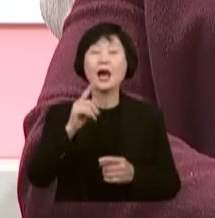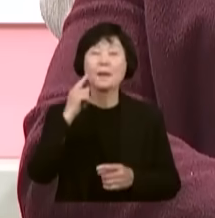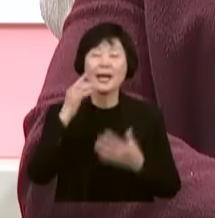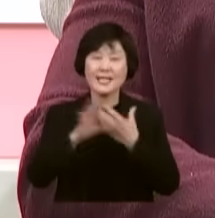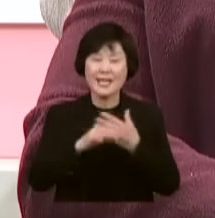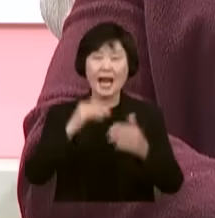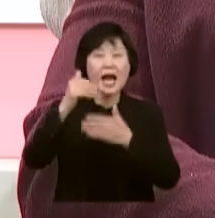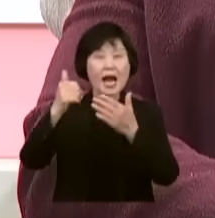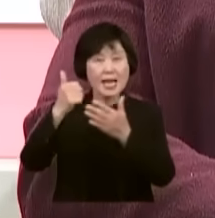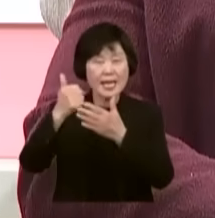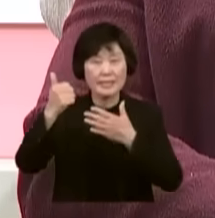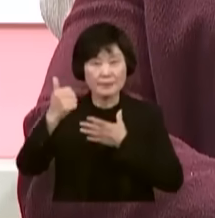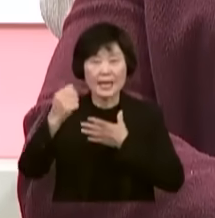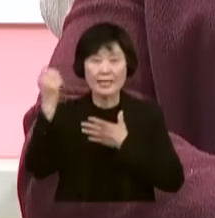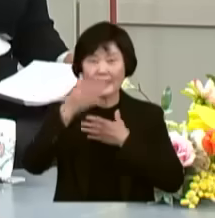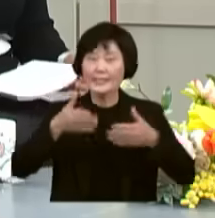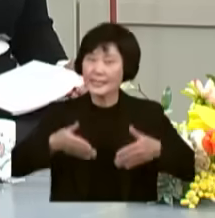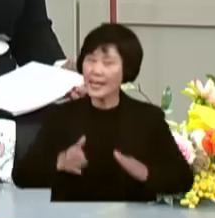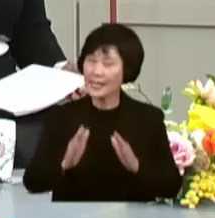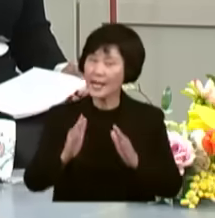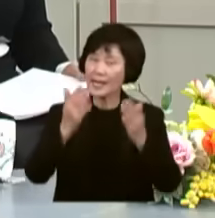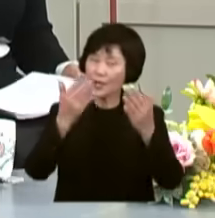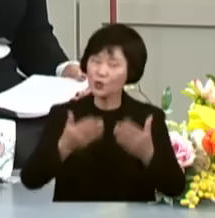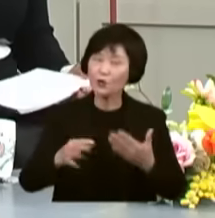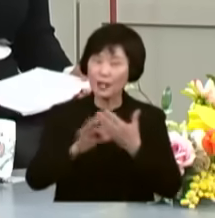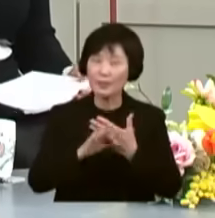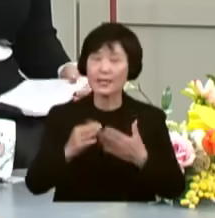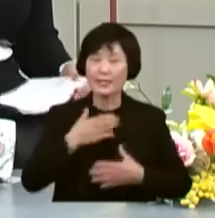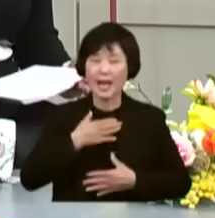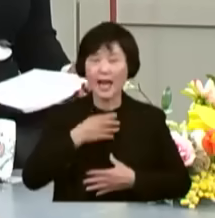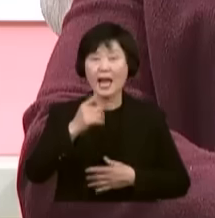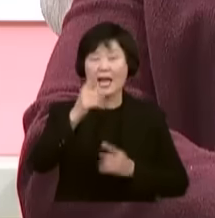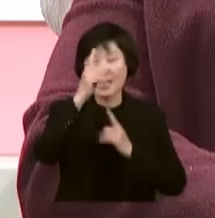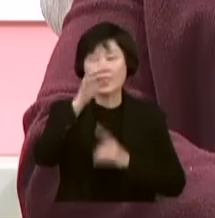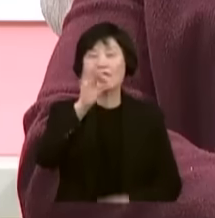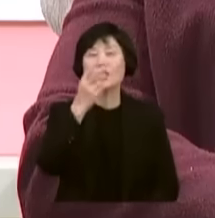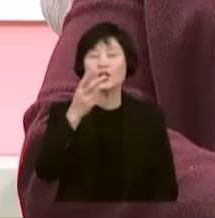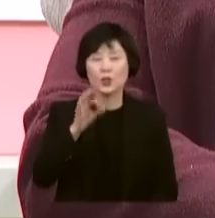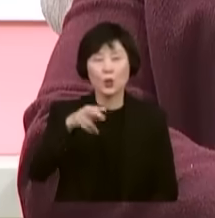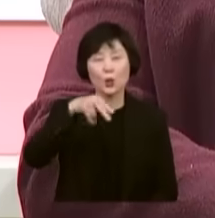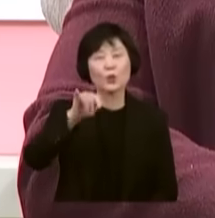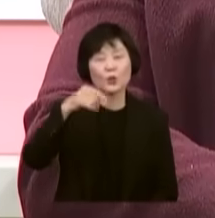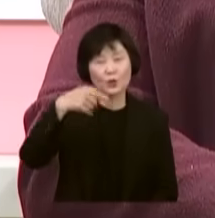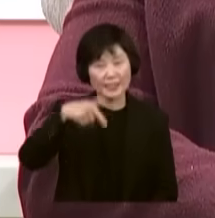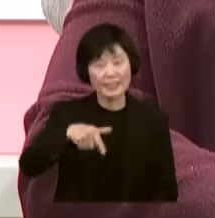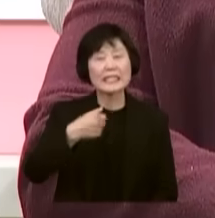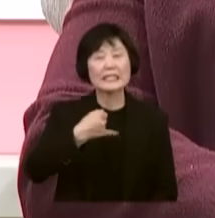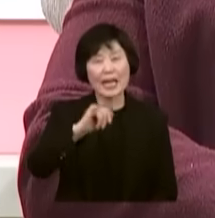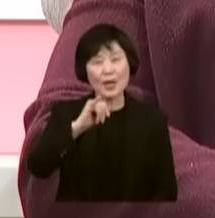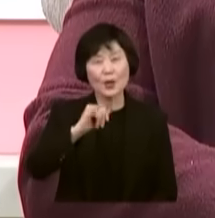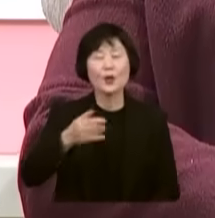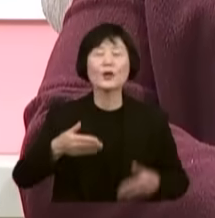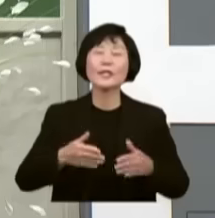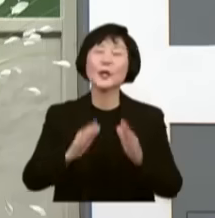해준다면 이용식 딸로 태어나고 싶다. 너무 잘하니까. 엄마가 너무 잘하니까. 엄마가 그래요? 네. 이야,